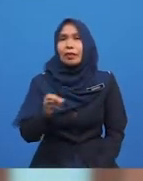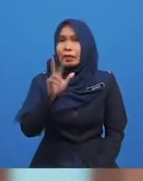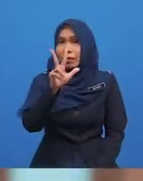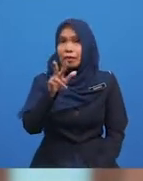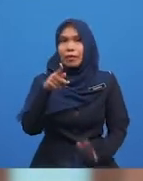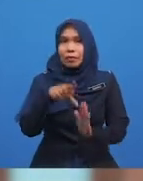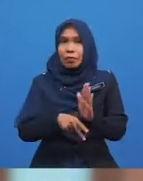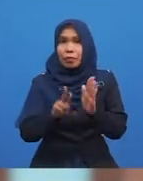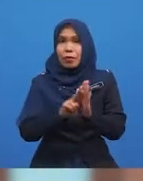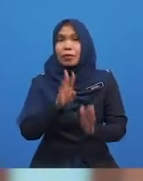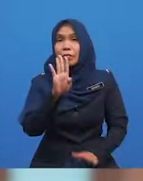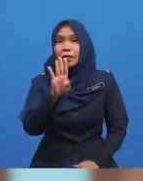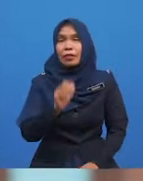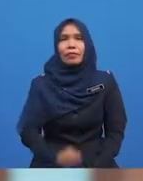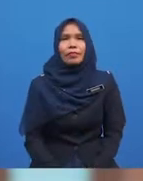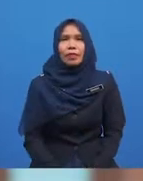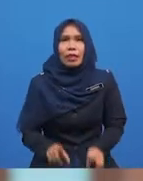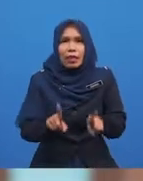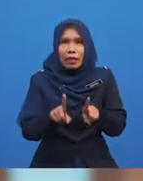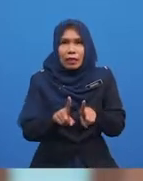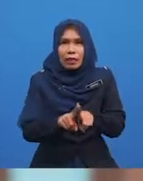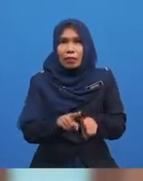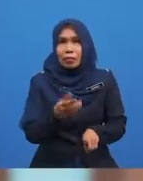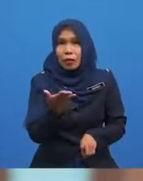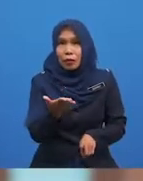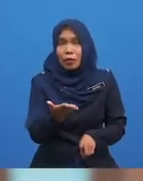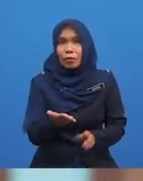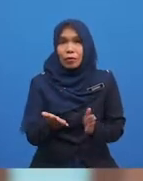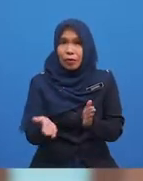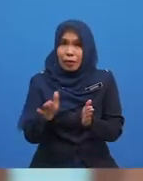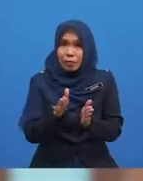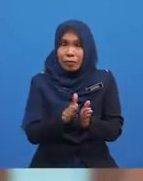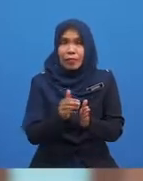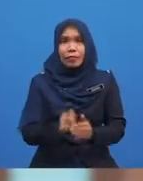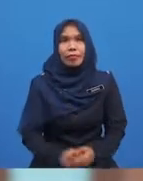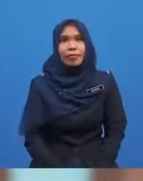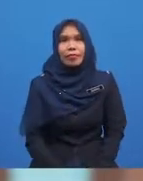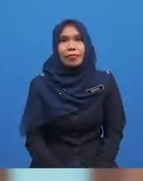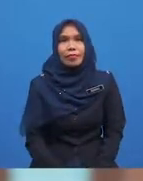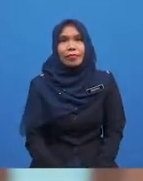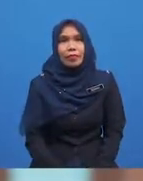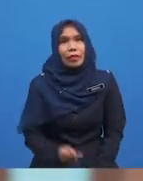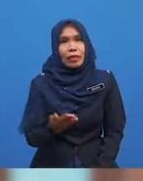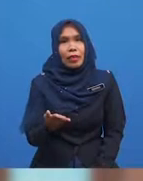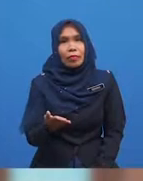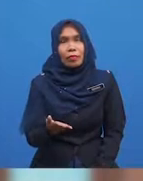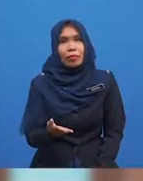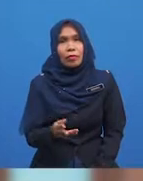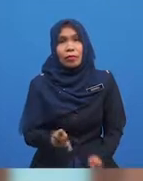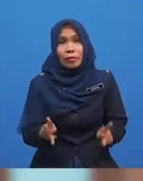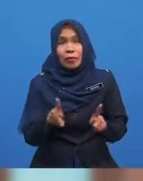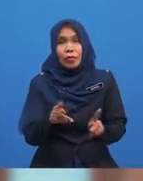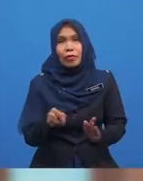Sama seperti kamu lipat untuk aktiviti 1/4 tadi, kamu perlu